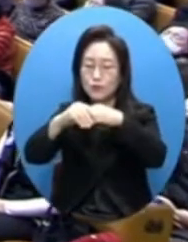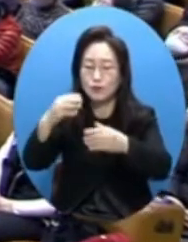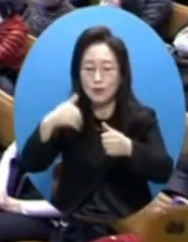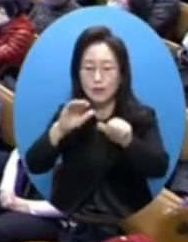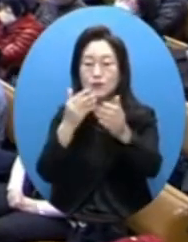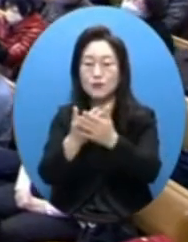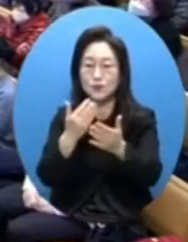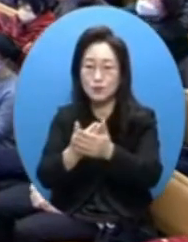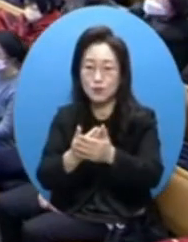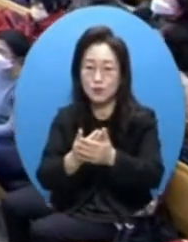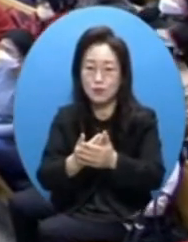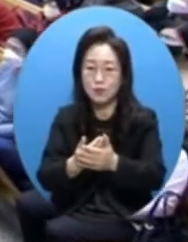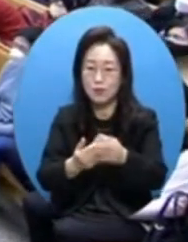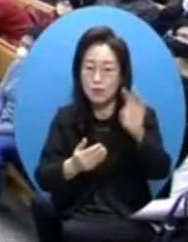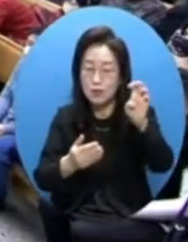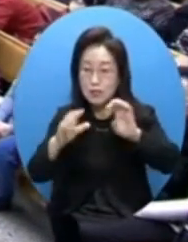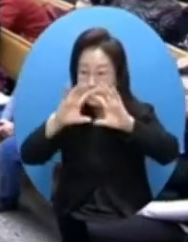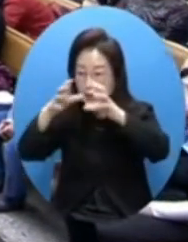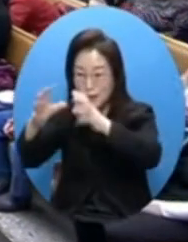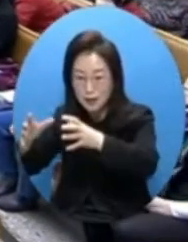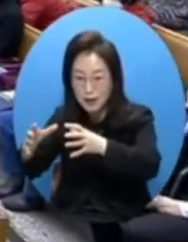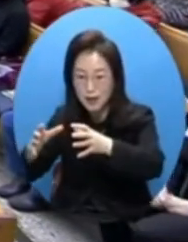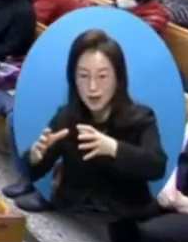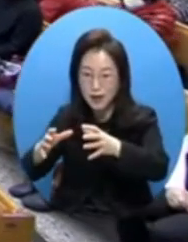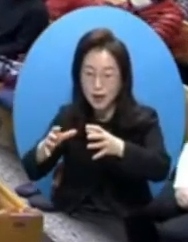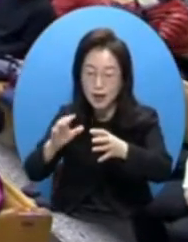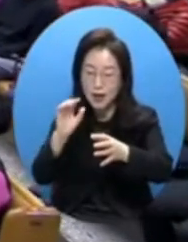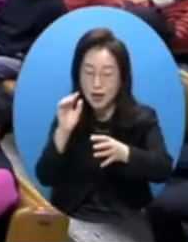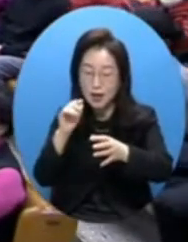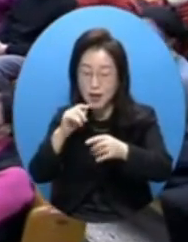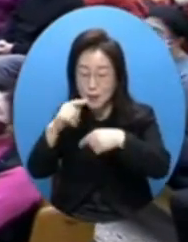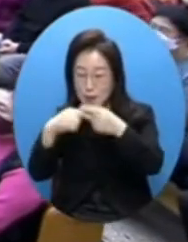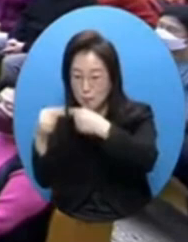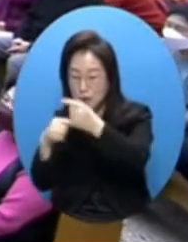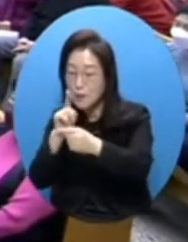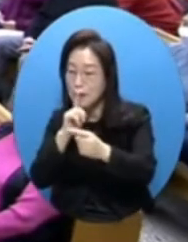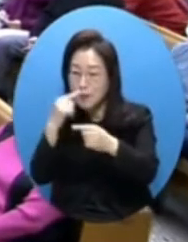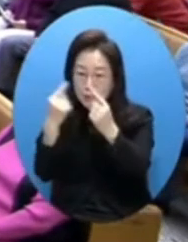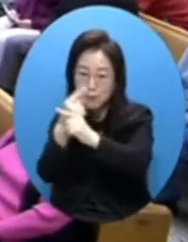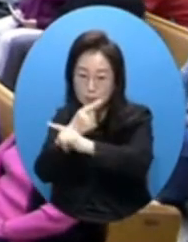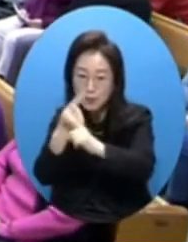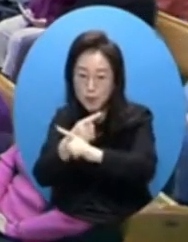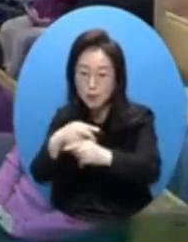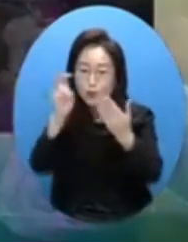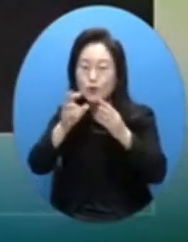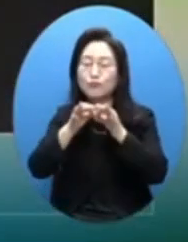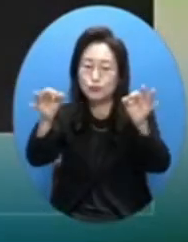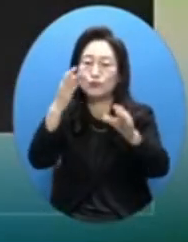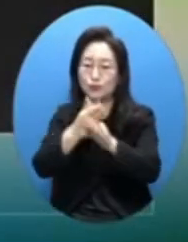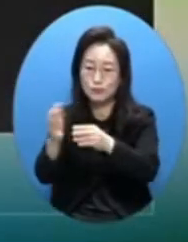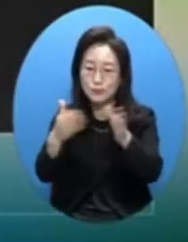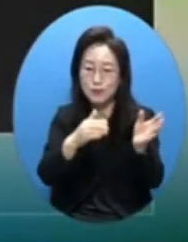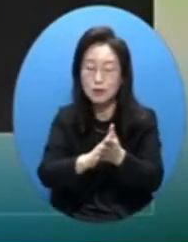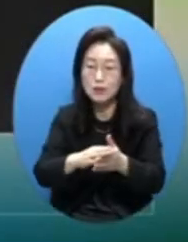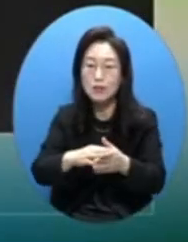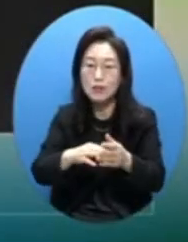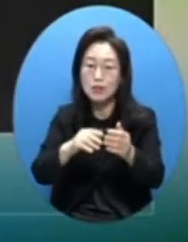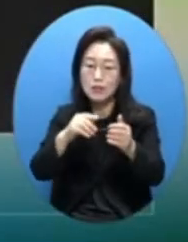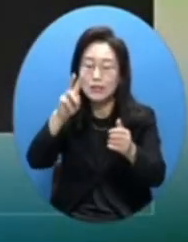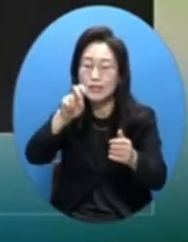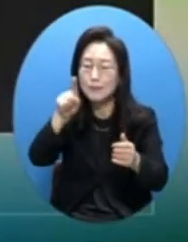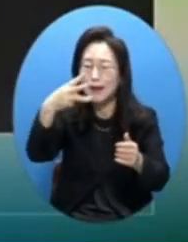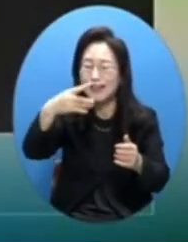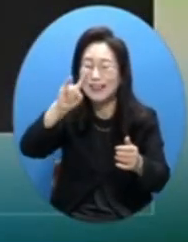찬송인데 40여 개국의 언어로 번역되어 불리고 있습니다. 마르틴 루터 킹 목사님이 늘 이 찬송을 즐겨